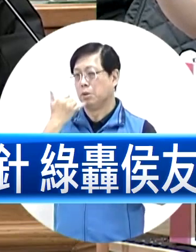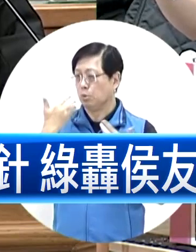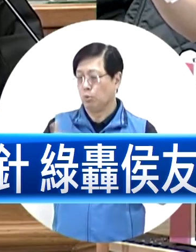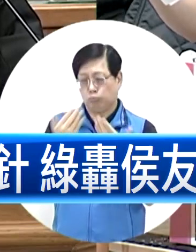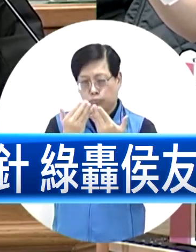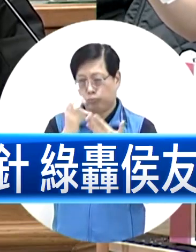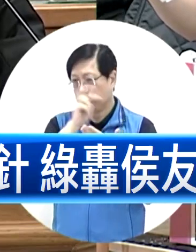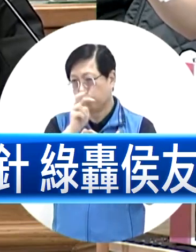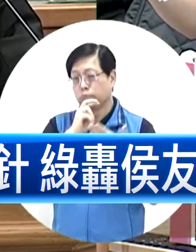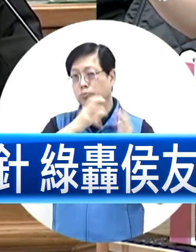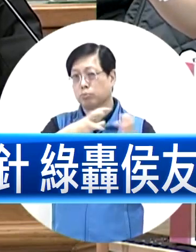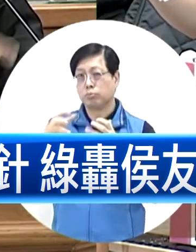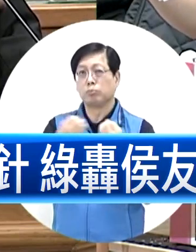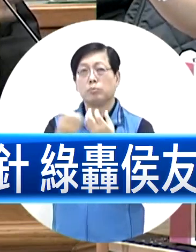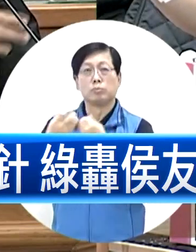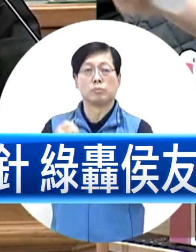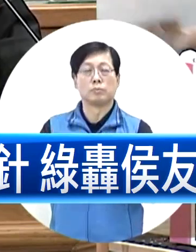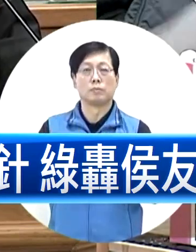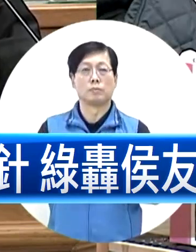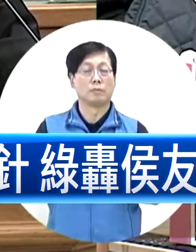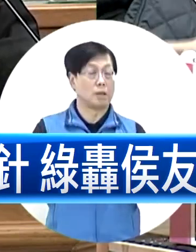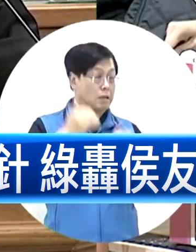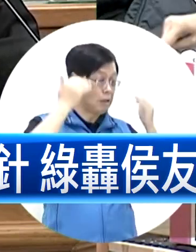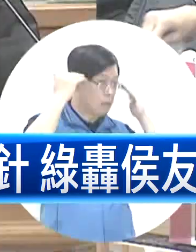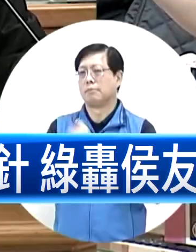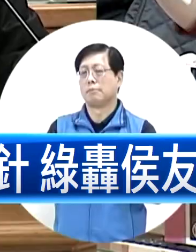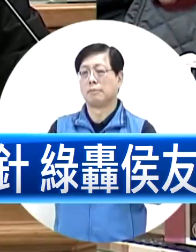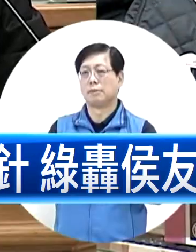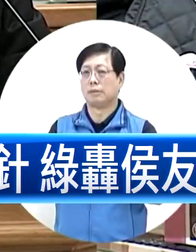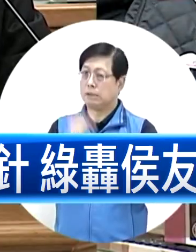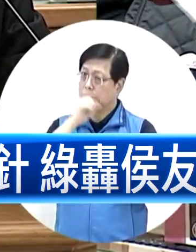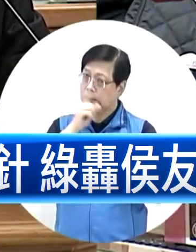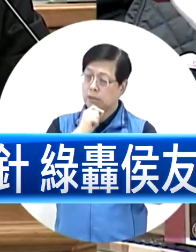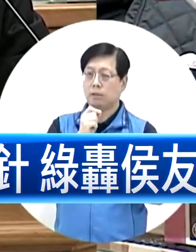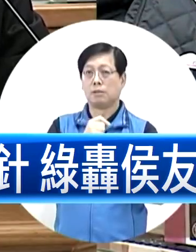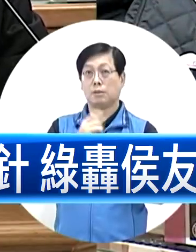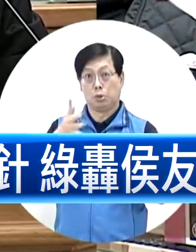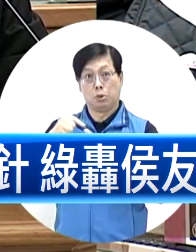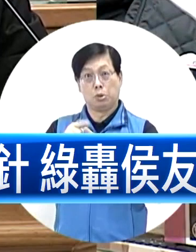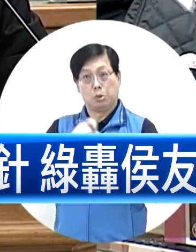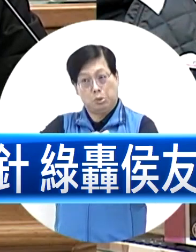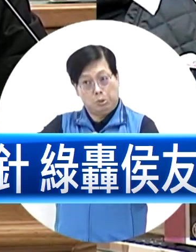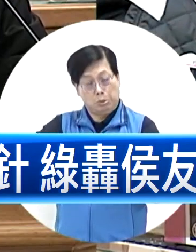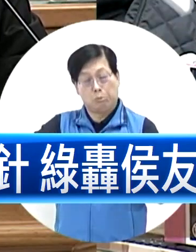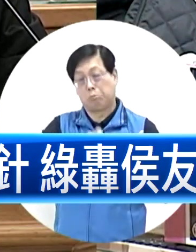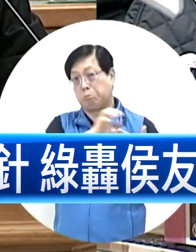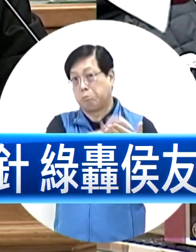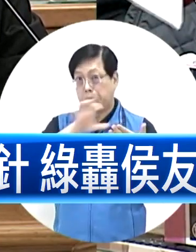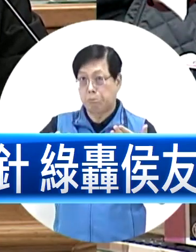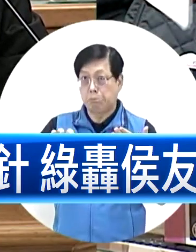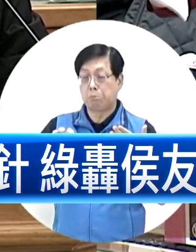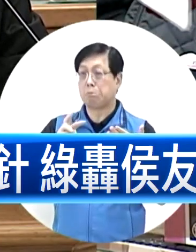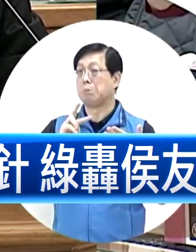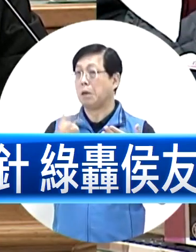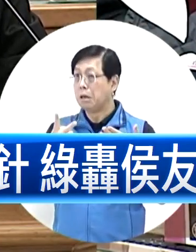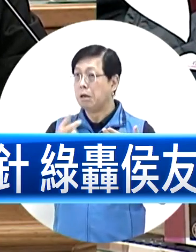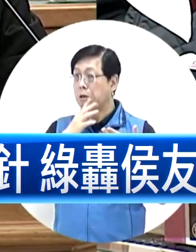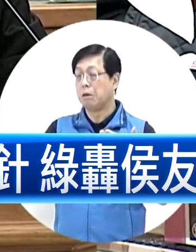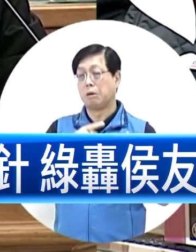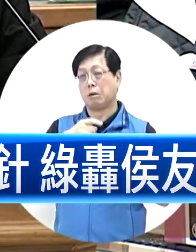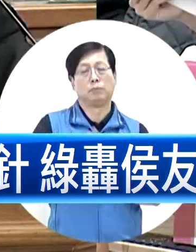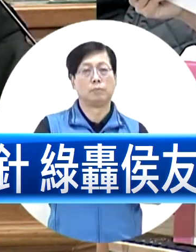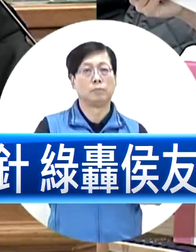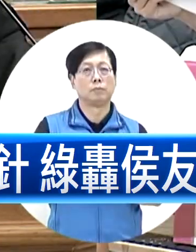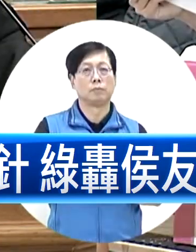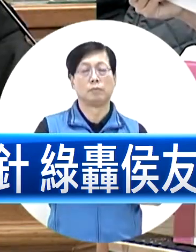际新闻，增加国际观， 我已经跟你讲了， 好不好？ 韩国跟美国。 还是有人申论题是用抄写的，或者是说这个厚厚 GPT 复制